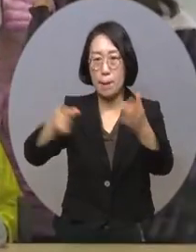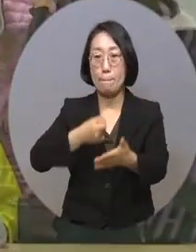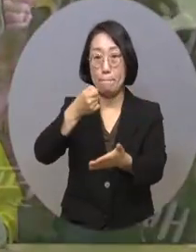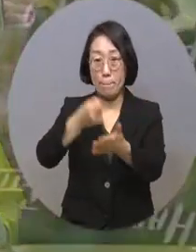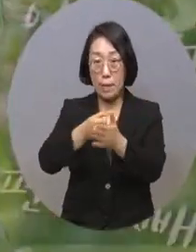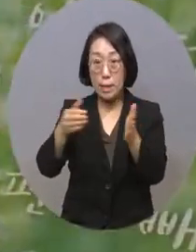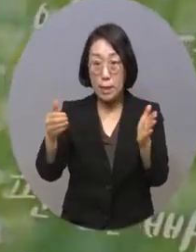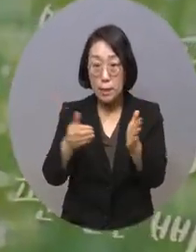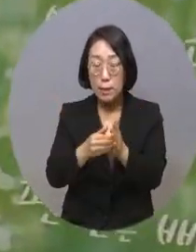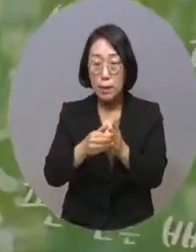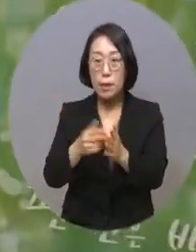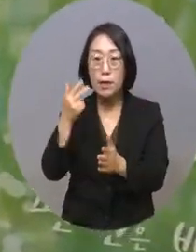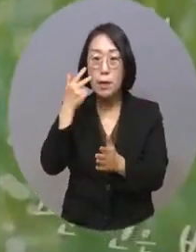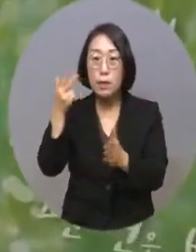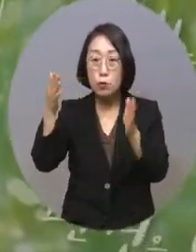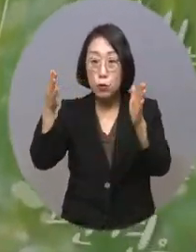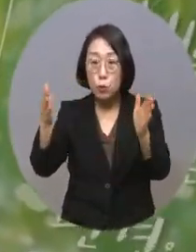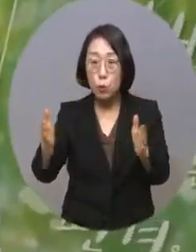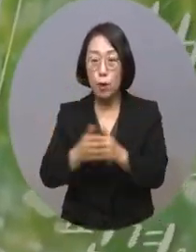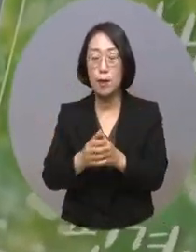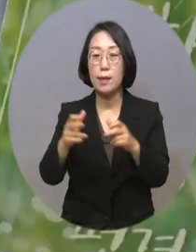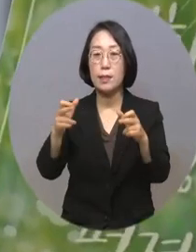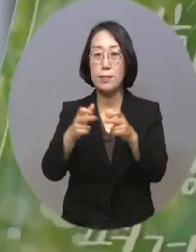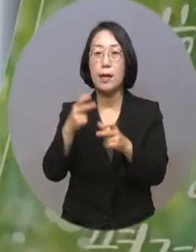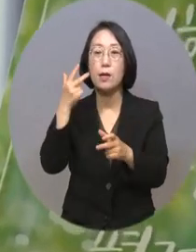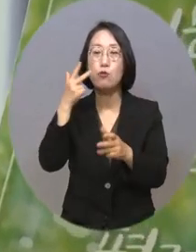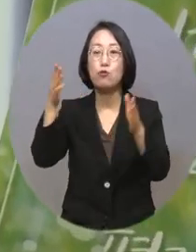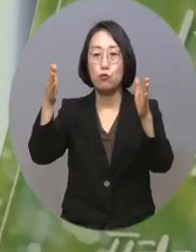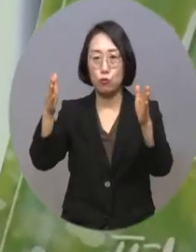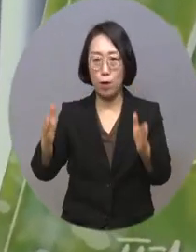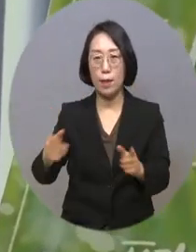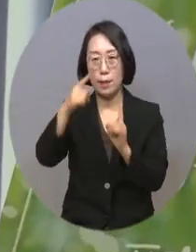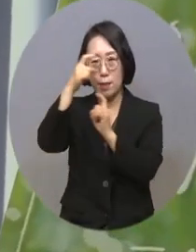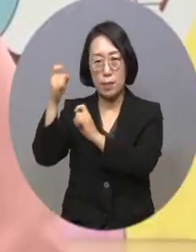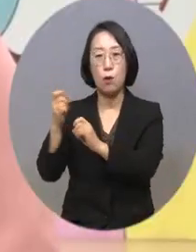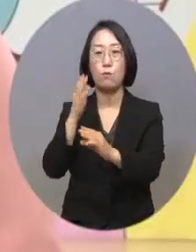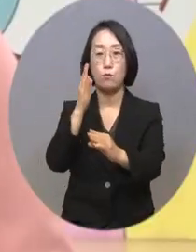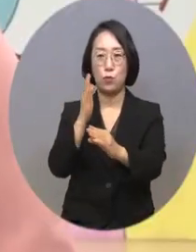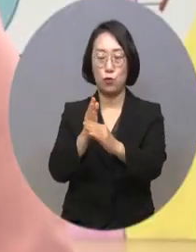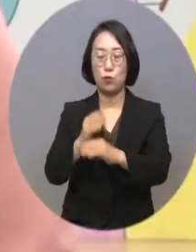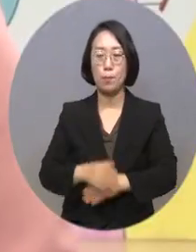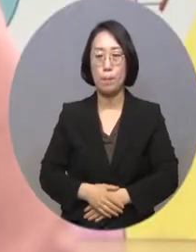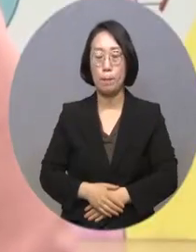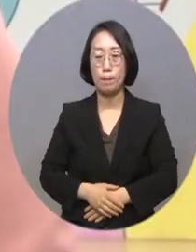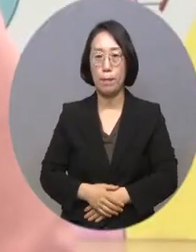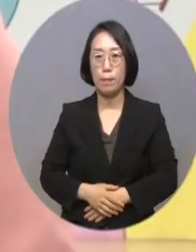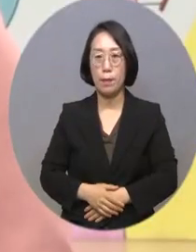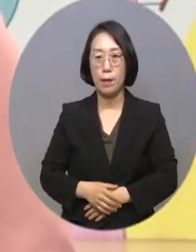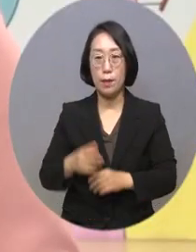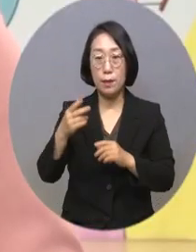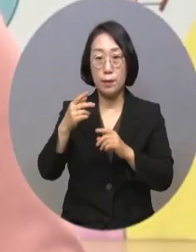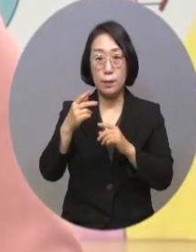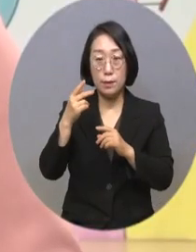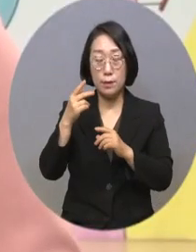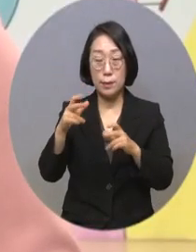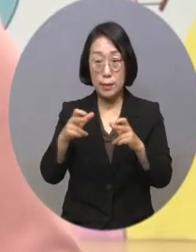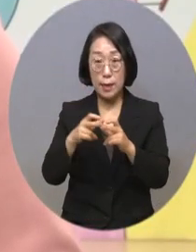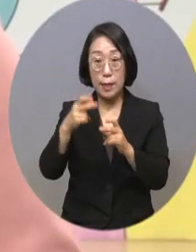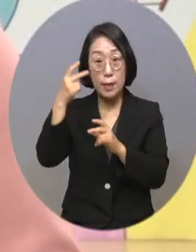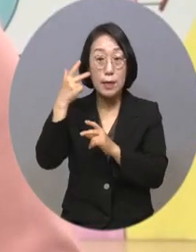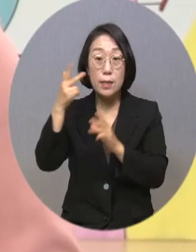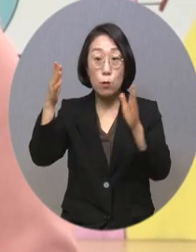장애인의 날부터 1주간을 장애인 주간으로 정해 기념하고 있습니다. 장애인 기념 주간을 맞아